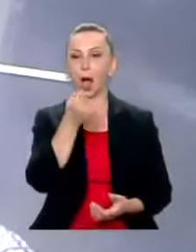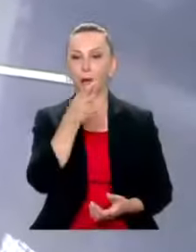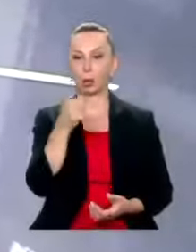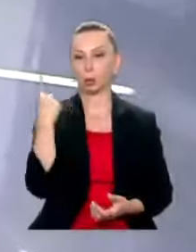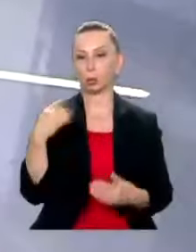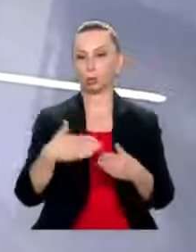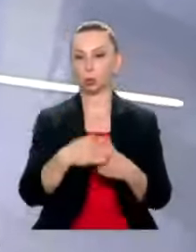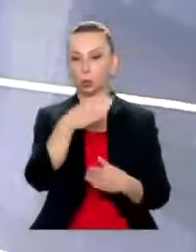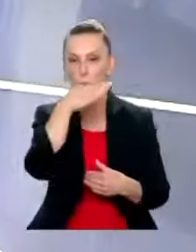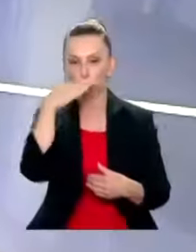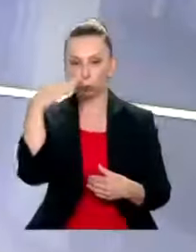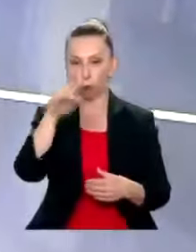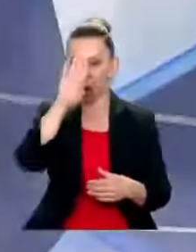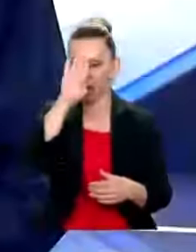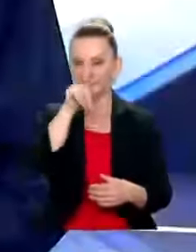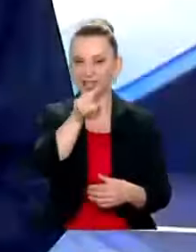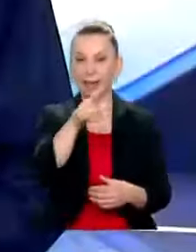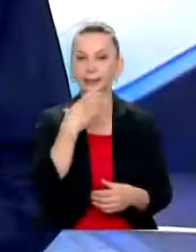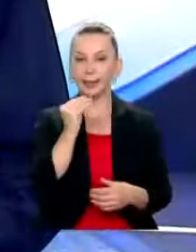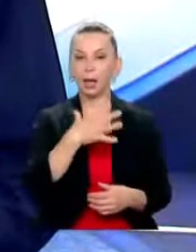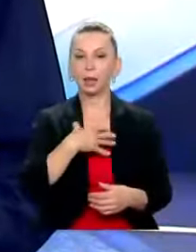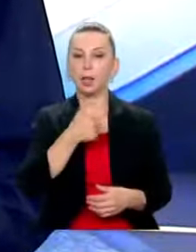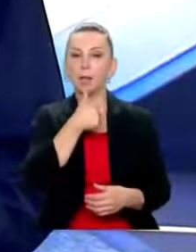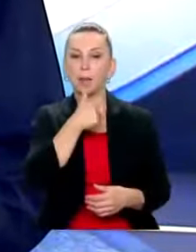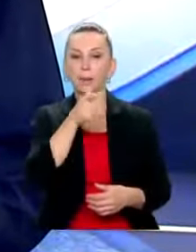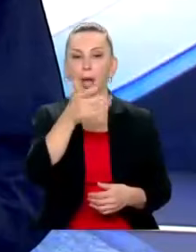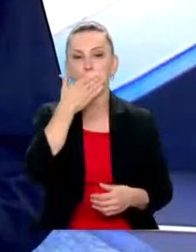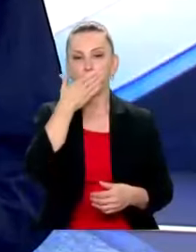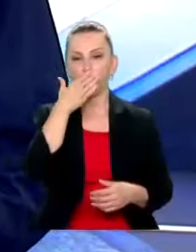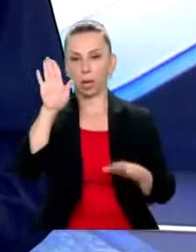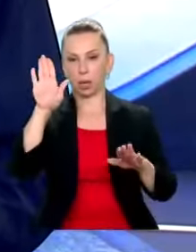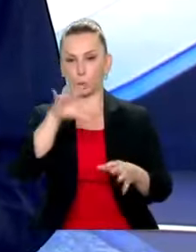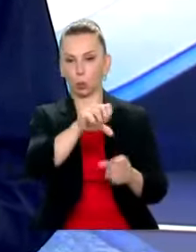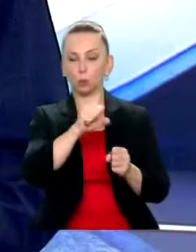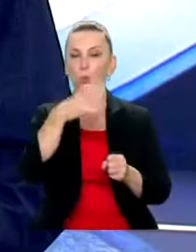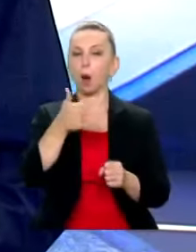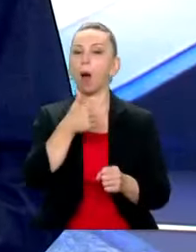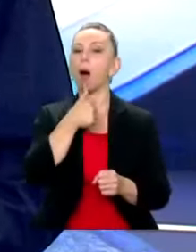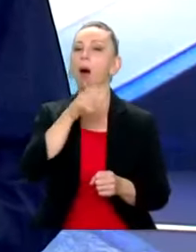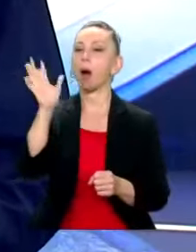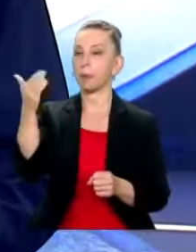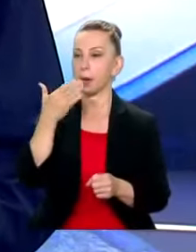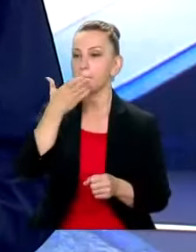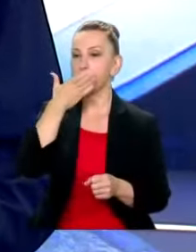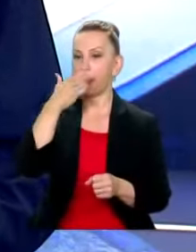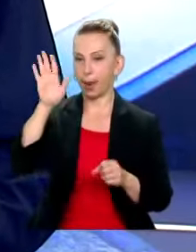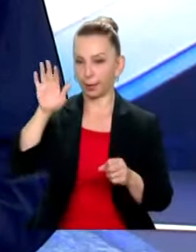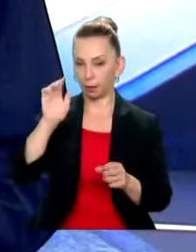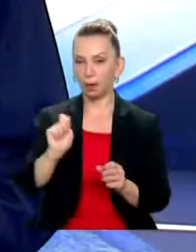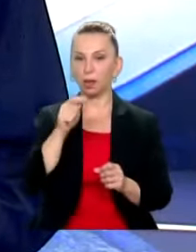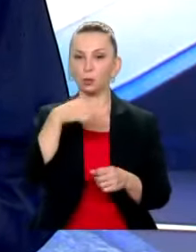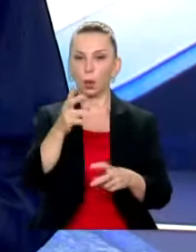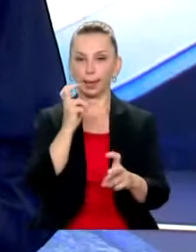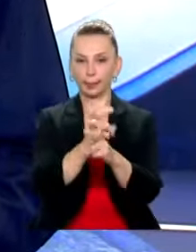Ankara'da dün gece uyuşturucu madde bağımlısı bir genç anne ve babasını rehin aldı. Ardından ağabeyini de alıkoydu. Tehditler savuran